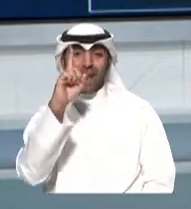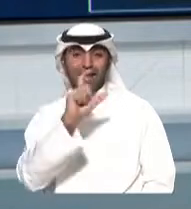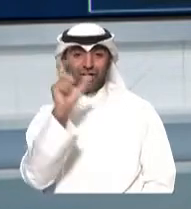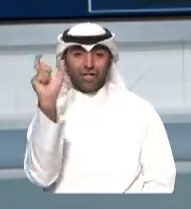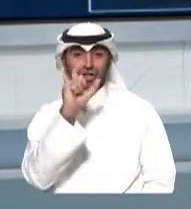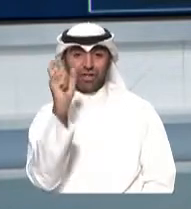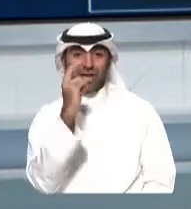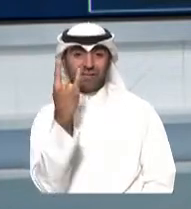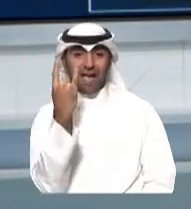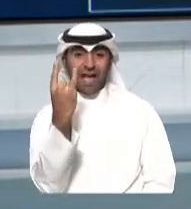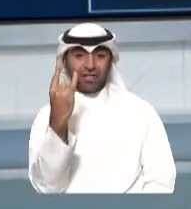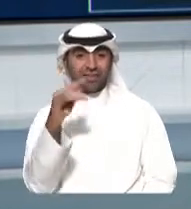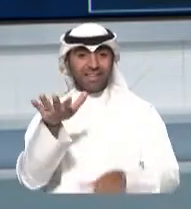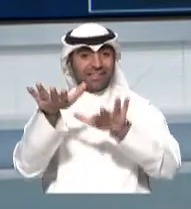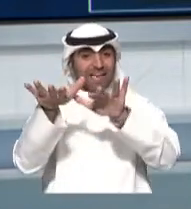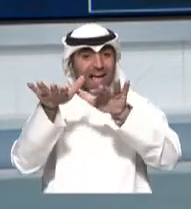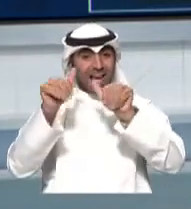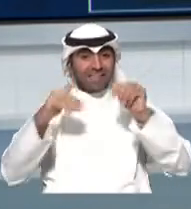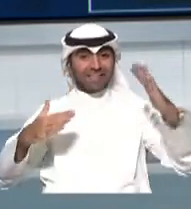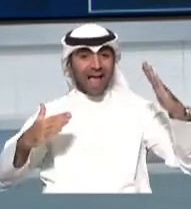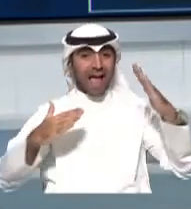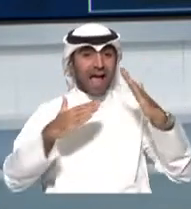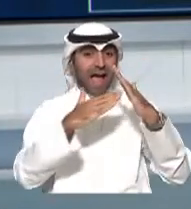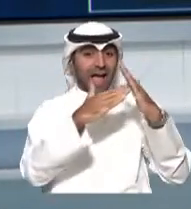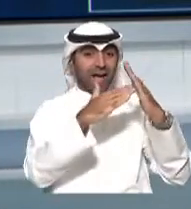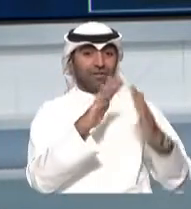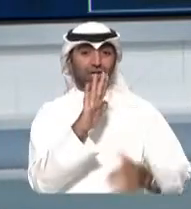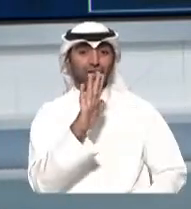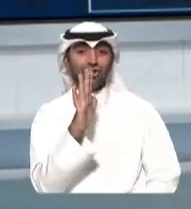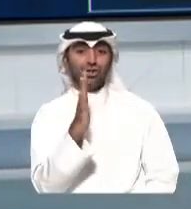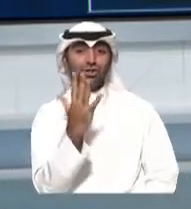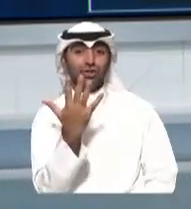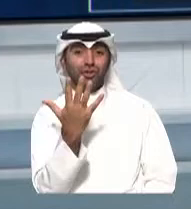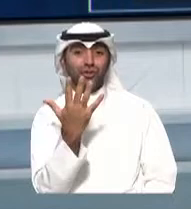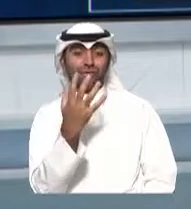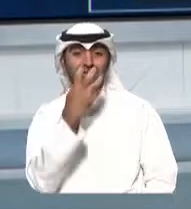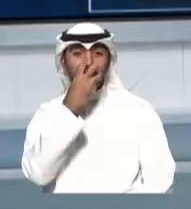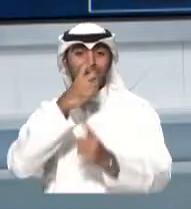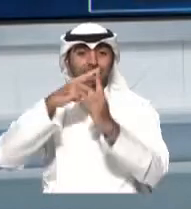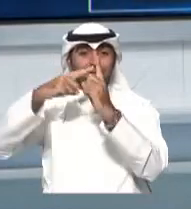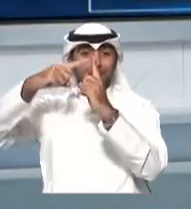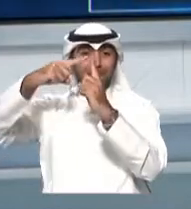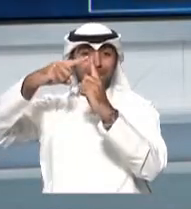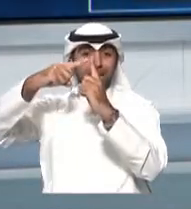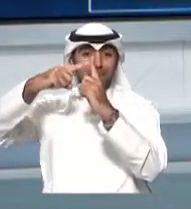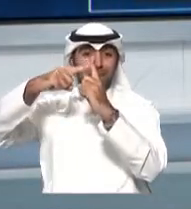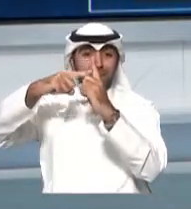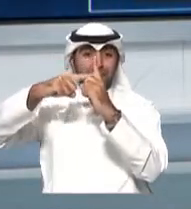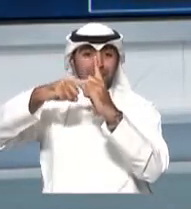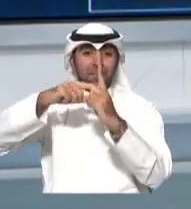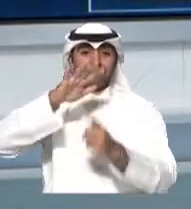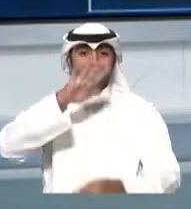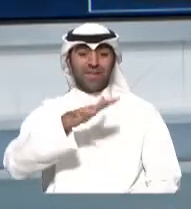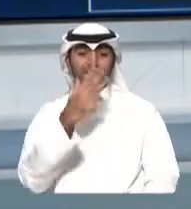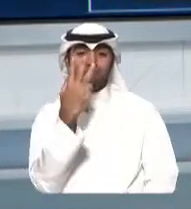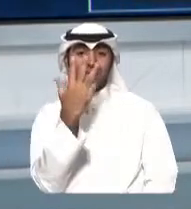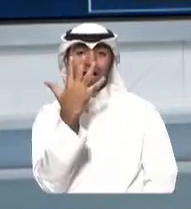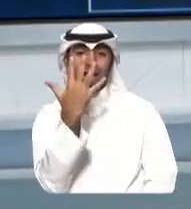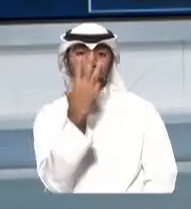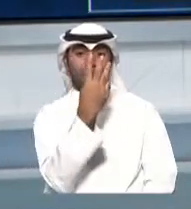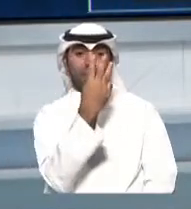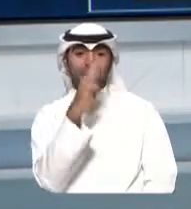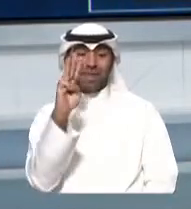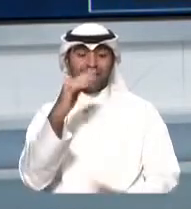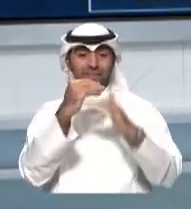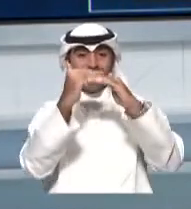تحديدا من الشهر الجاري. الرياح خفيفة إلى معتدلة باشر شمالية غربية إلى متقلبة الاتجاه، مع نهاية يوم الغد يقلب الهواء إلى كوس من